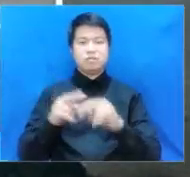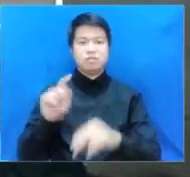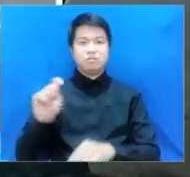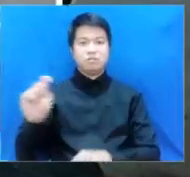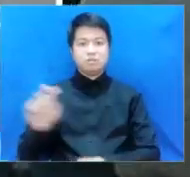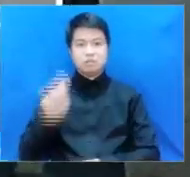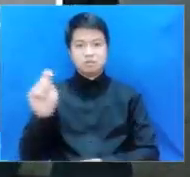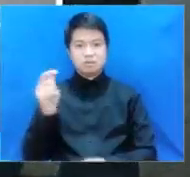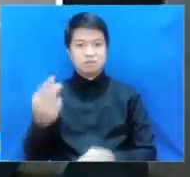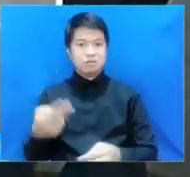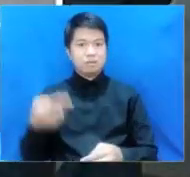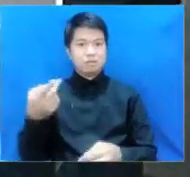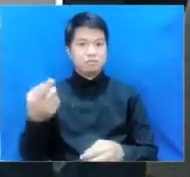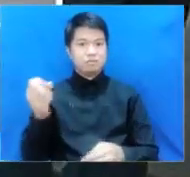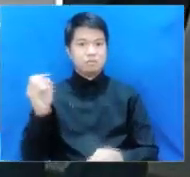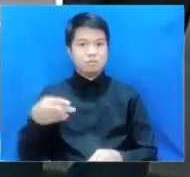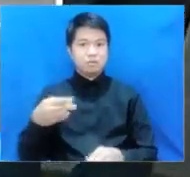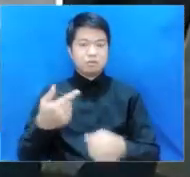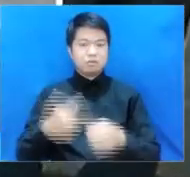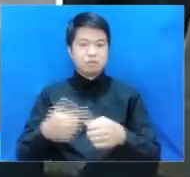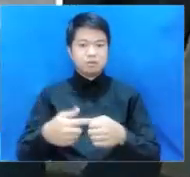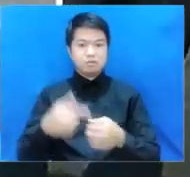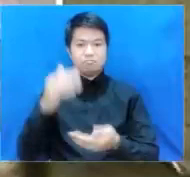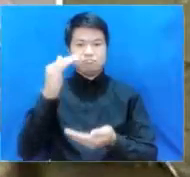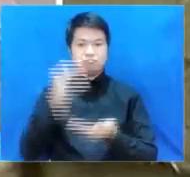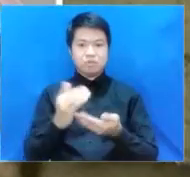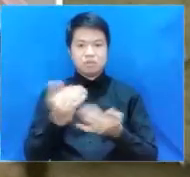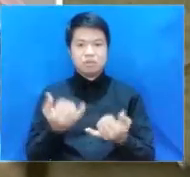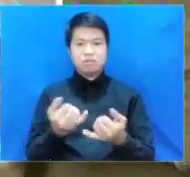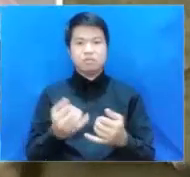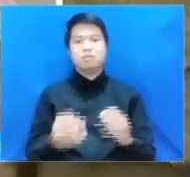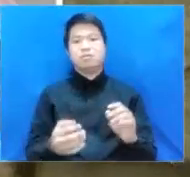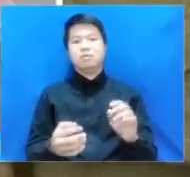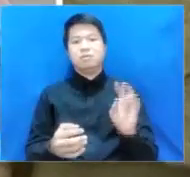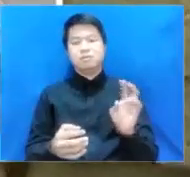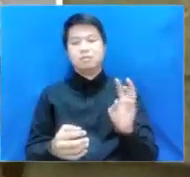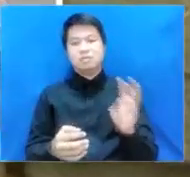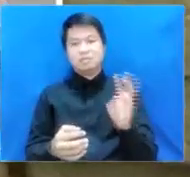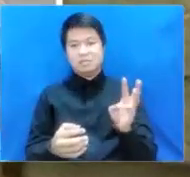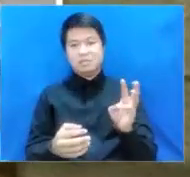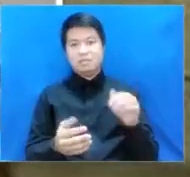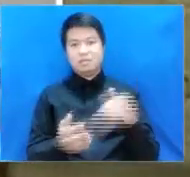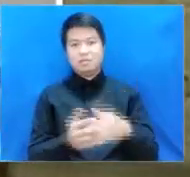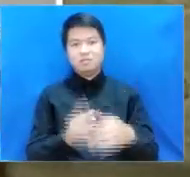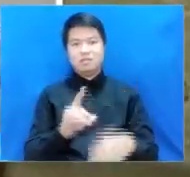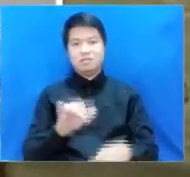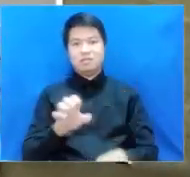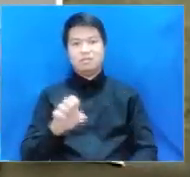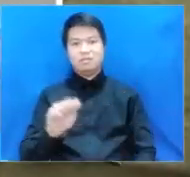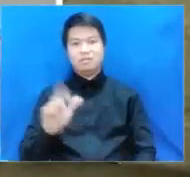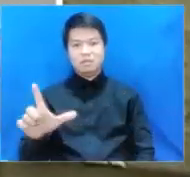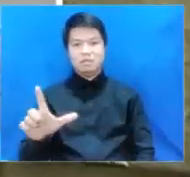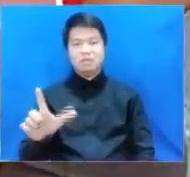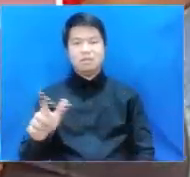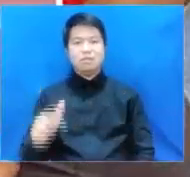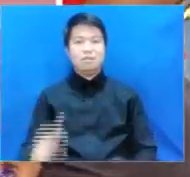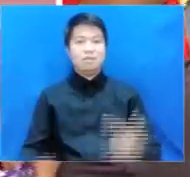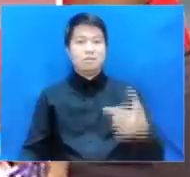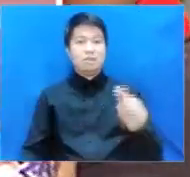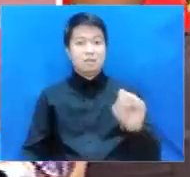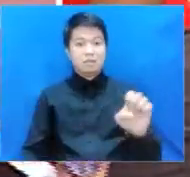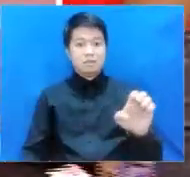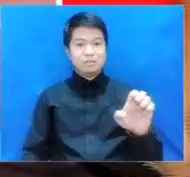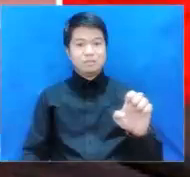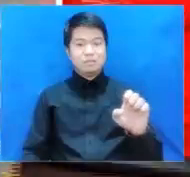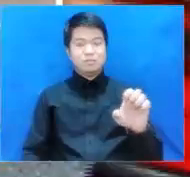ngayon, aabot na lang sa hanggang 60 pesos ang litro ng diesel. Kung gasolina, naglalaro na ang presyo sa 71